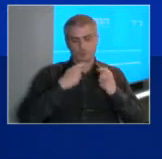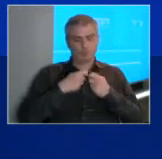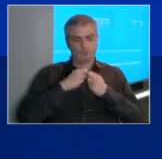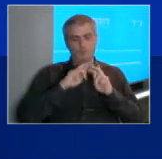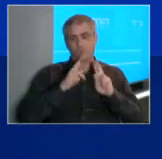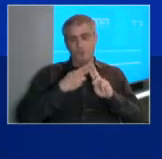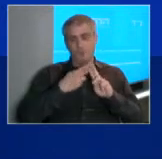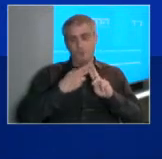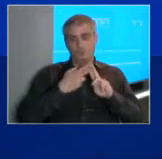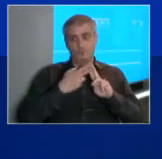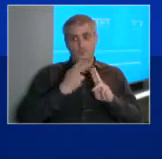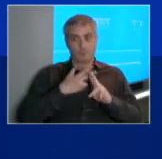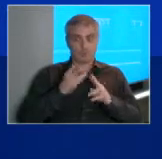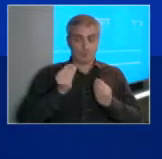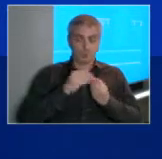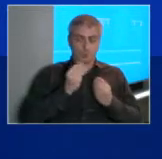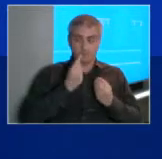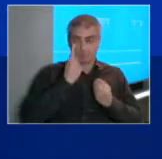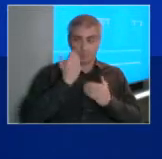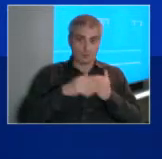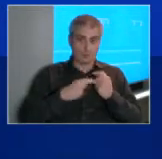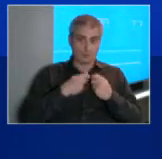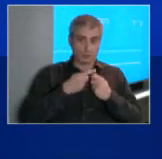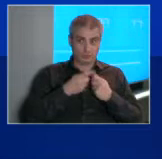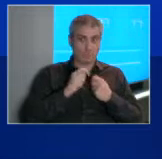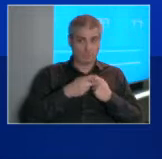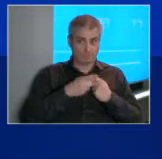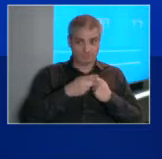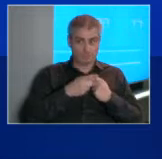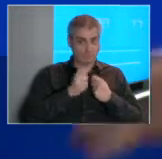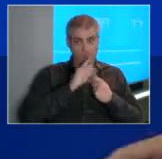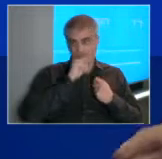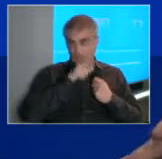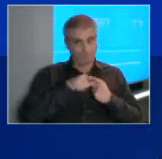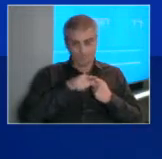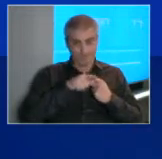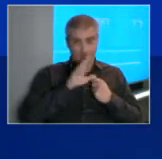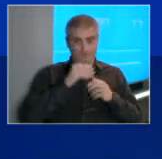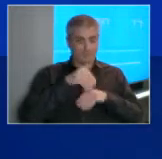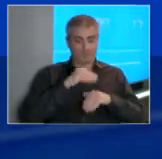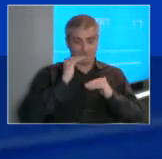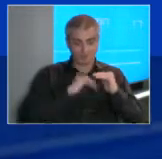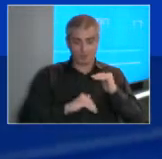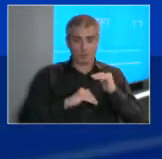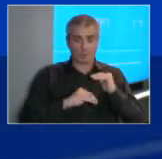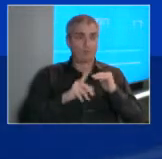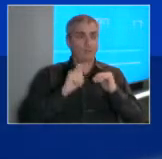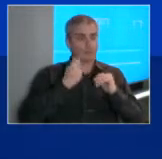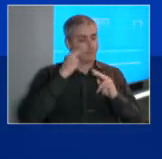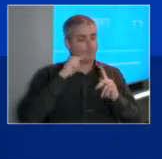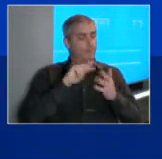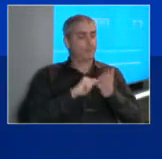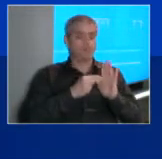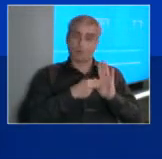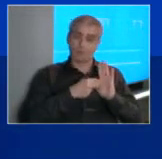הגופים הבינלאומיים. ורק עוד דבר אחרון בהקשר הזה, ודווקא לא נדבר על האבטלה הנמוכה והדברים האלה, אלא דווקא על הפן